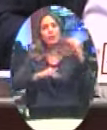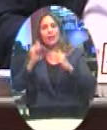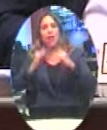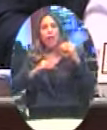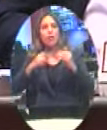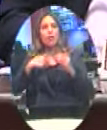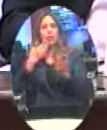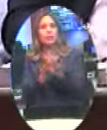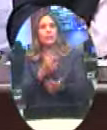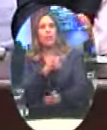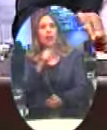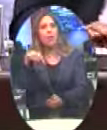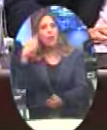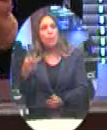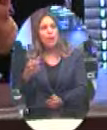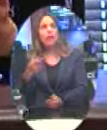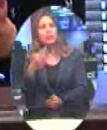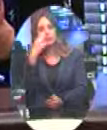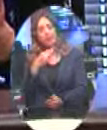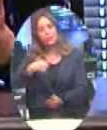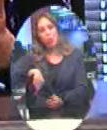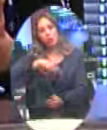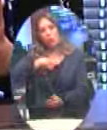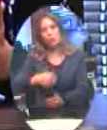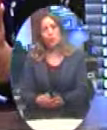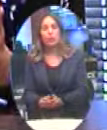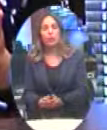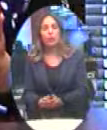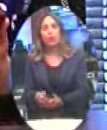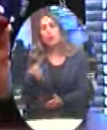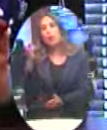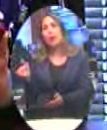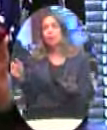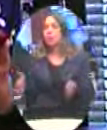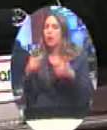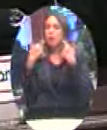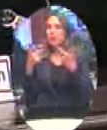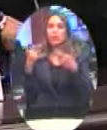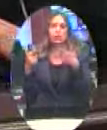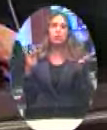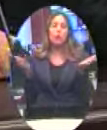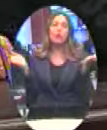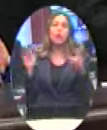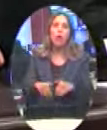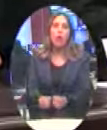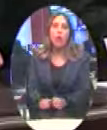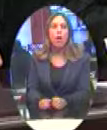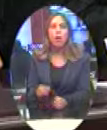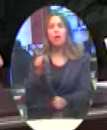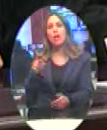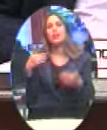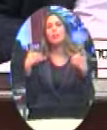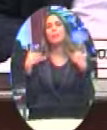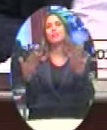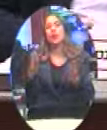פעם הבאה תאמר עלינו, תנסה אותנו. בימין ממהרים להסביר שהשמאל היה גרוע אפילו יותר, שאצלם הייתה מסירת שטחים, אבל